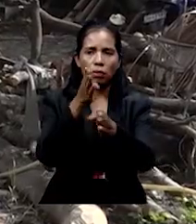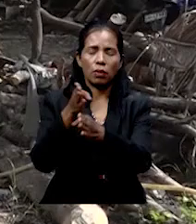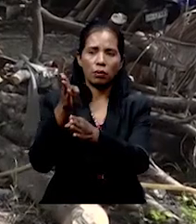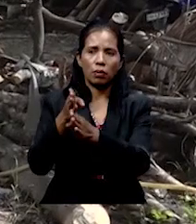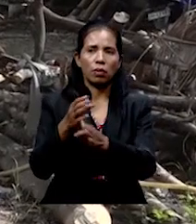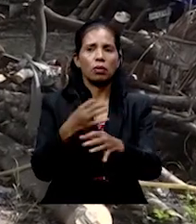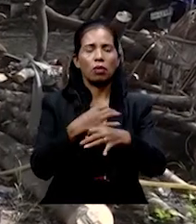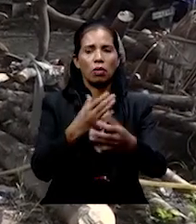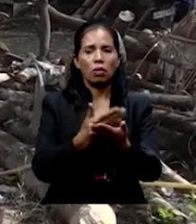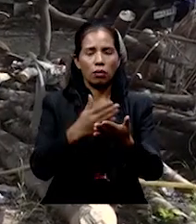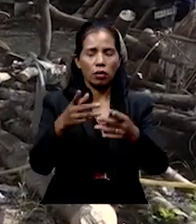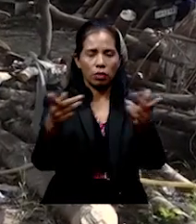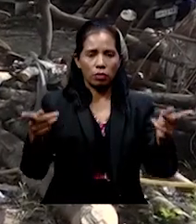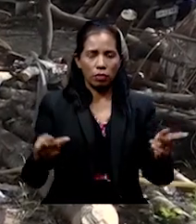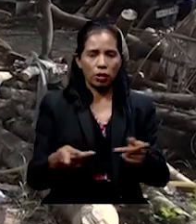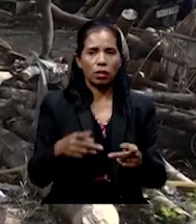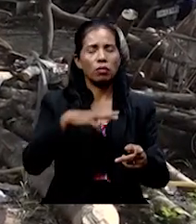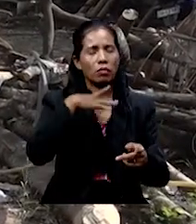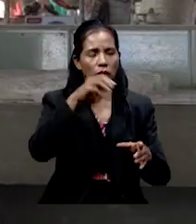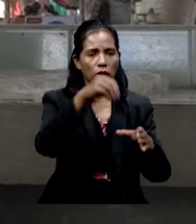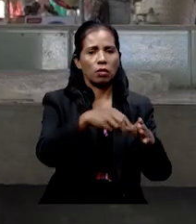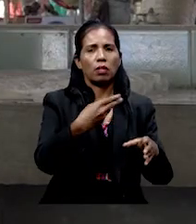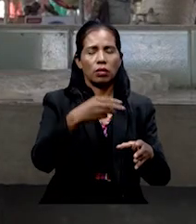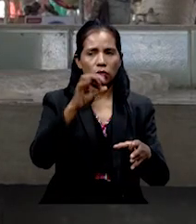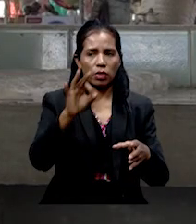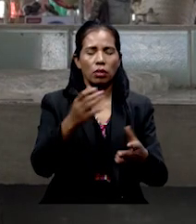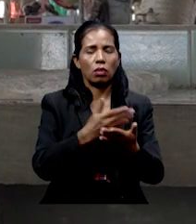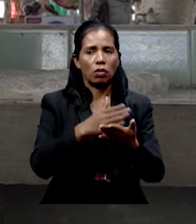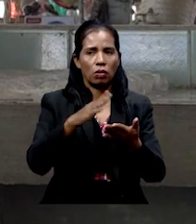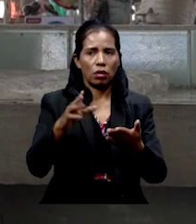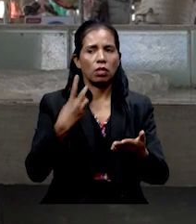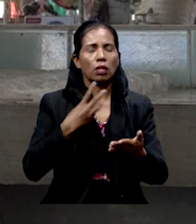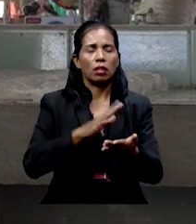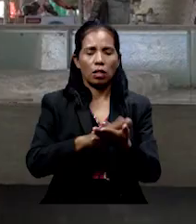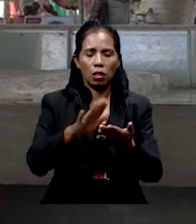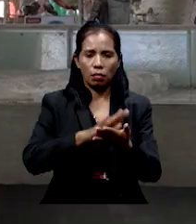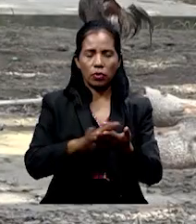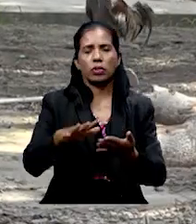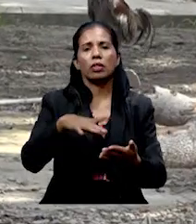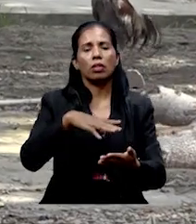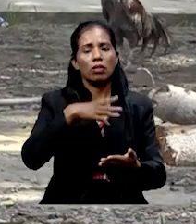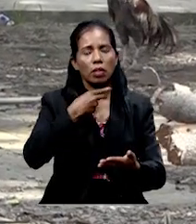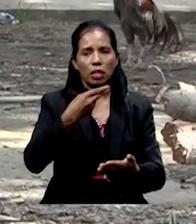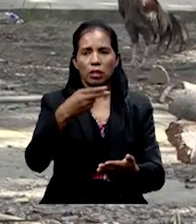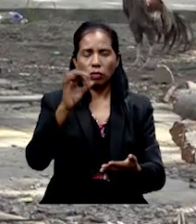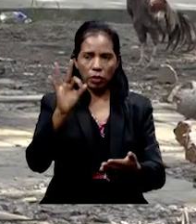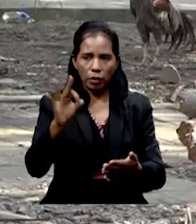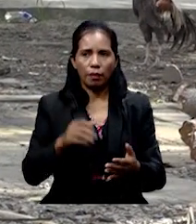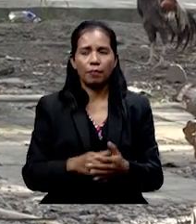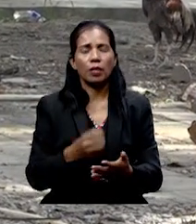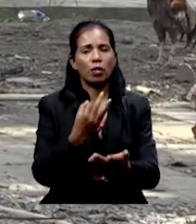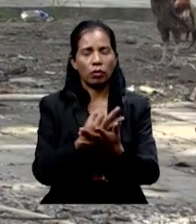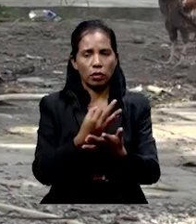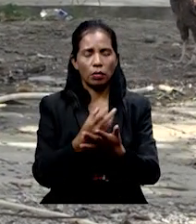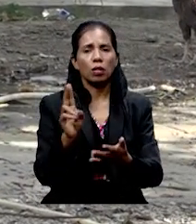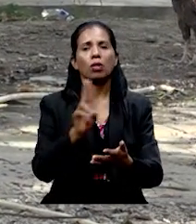fatin list be ida be tabar fatine, kalau be buat ida ita bahamu sintina ni. Total osa ne be vendedor